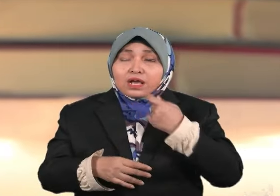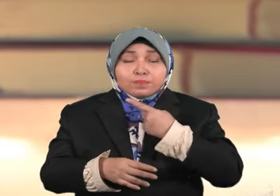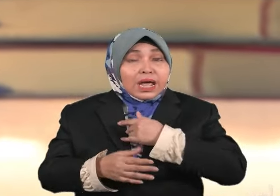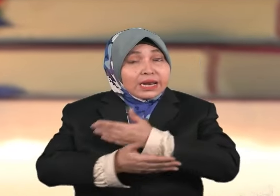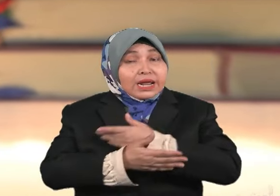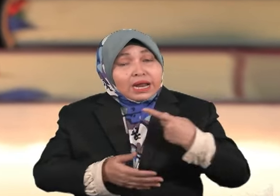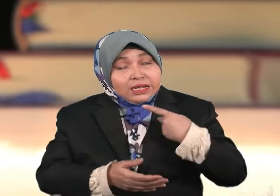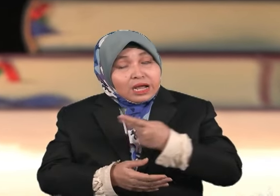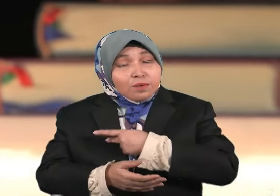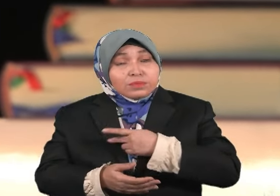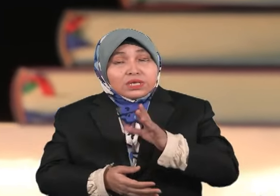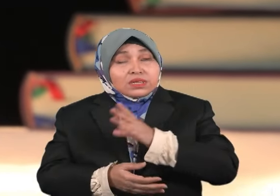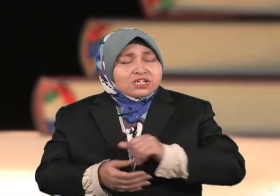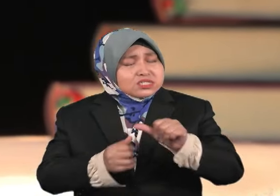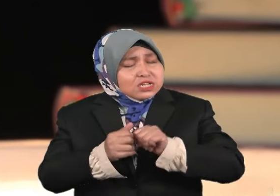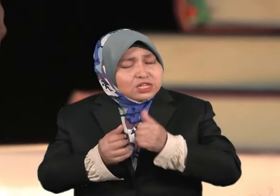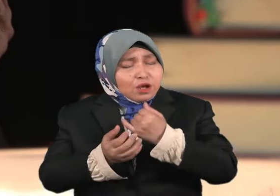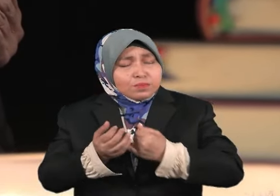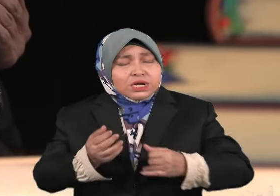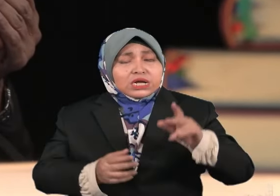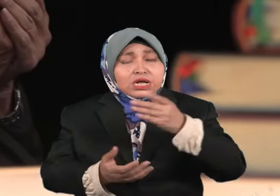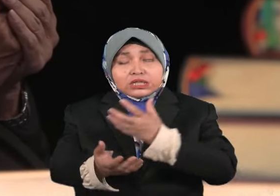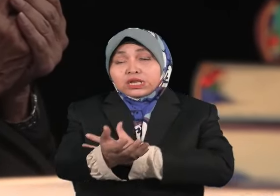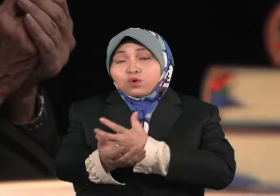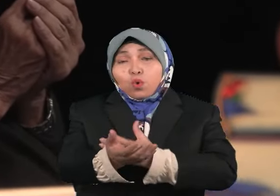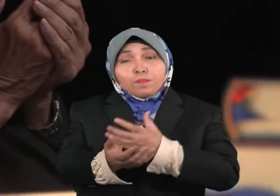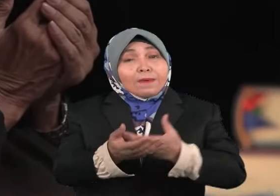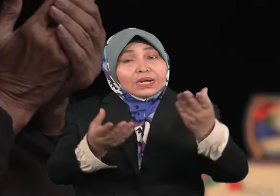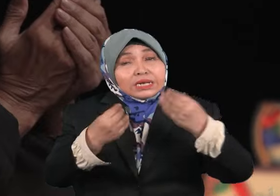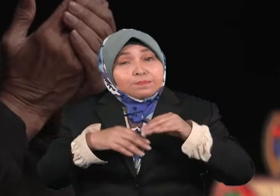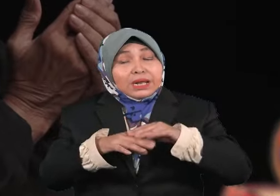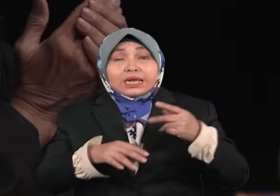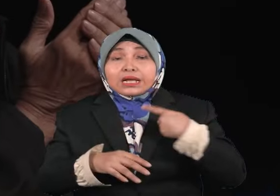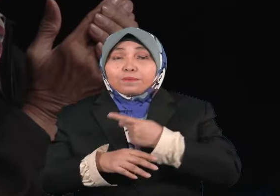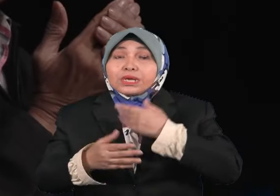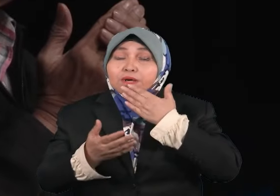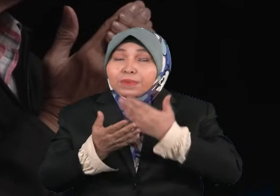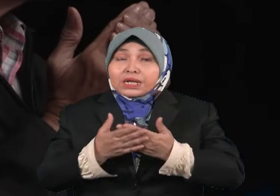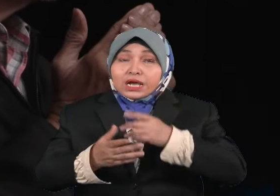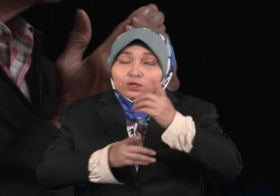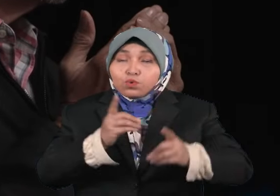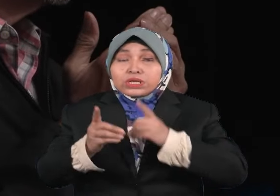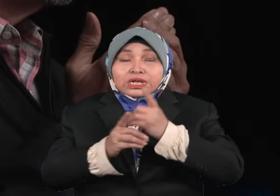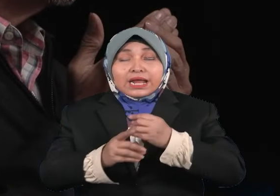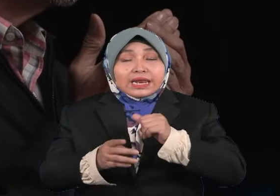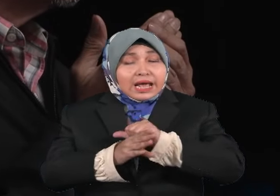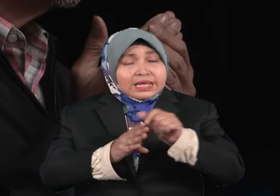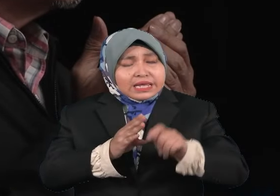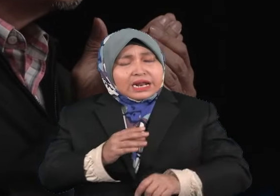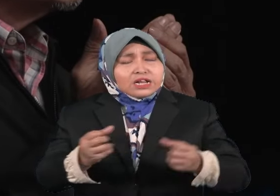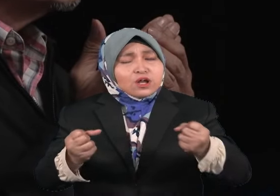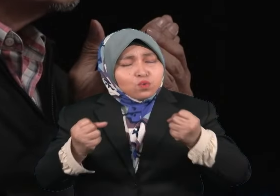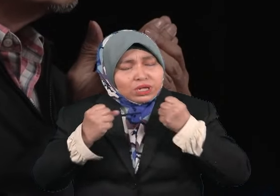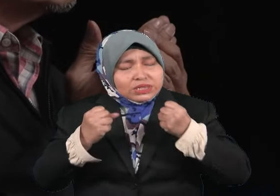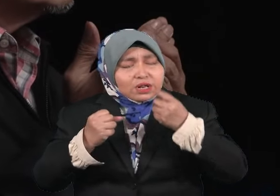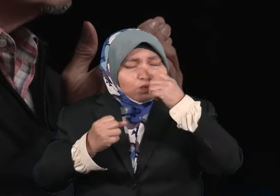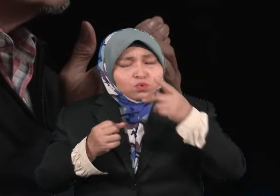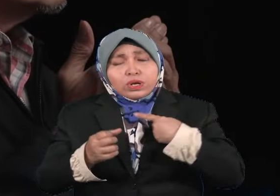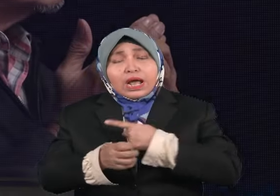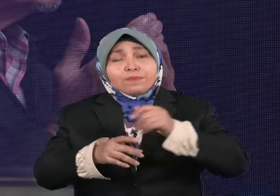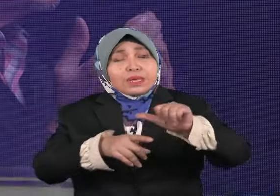kami ya Allah, zuriat keturunan kami ya Allah. Berikanlah kepada kami kebaikan dunia dan akhirat ya Allah. Ya Allah, berilah kekuatan kepada kami untuk kami